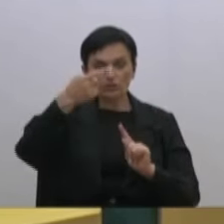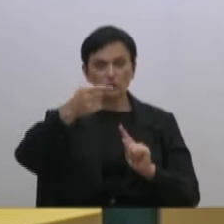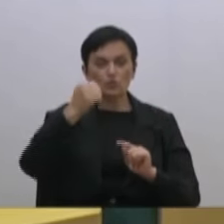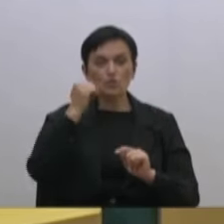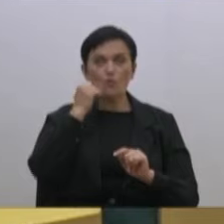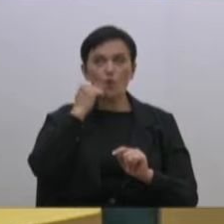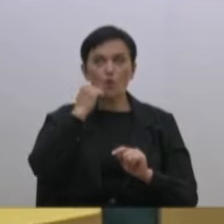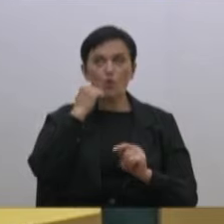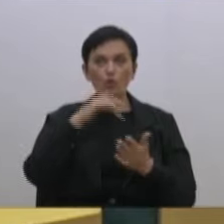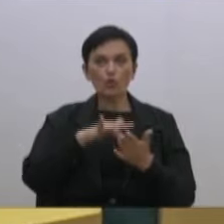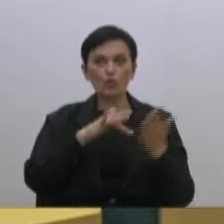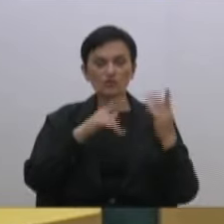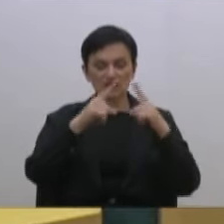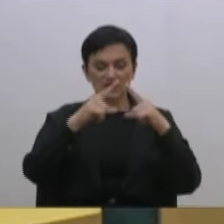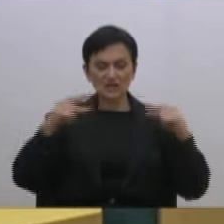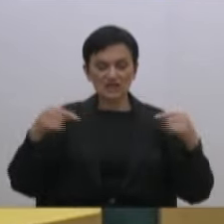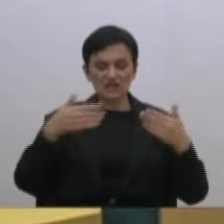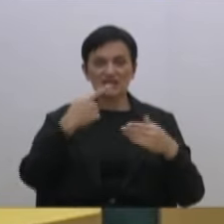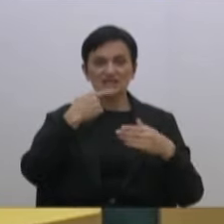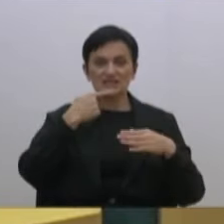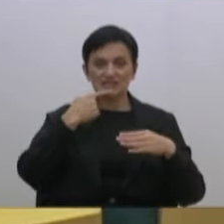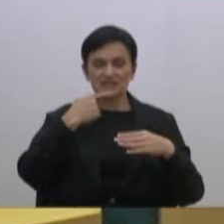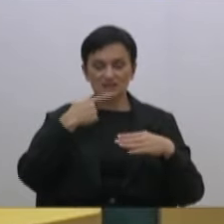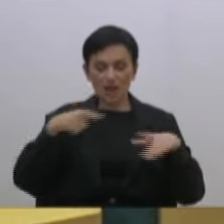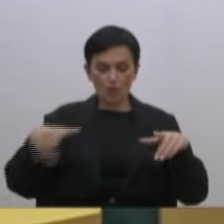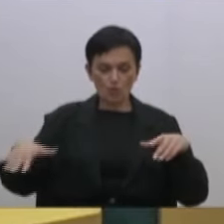მოსკოვში კრემლის წინ წითელ მოედანზე